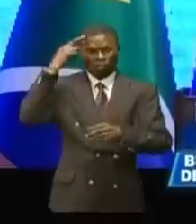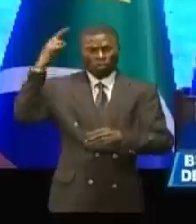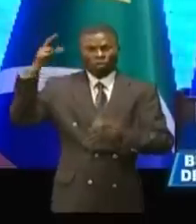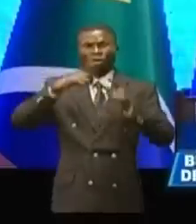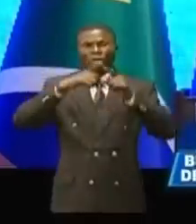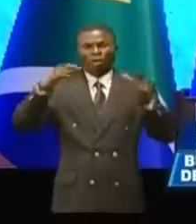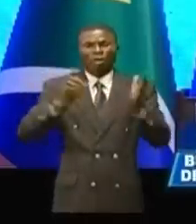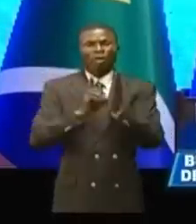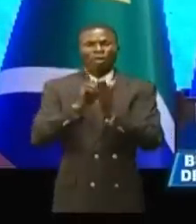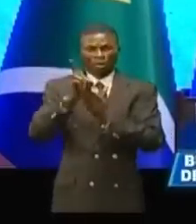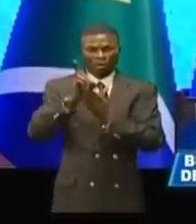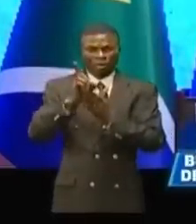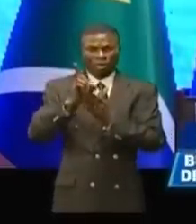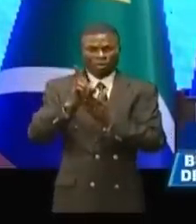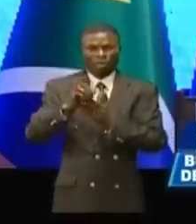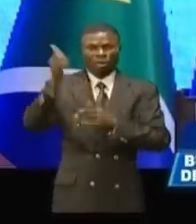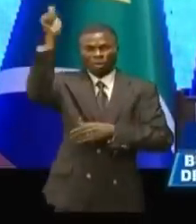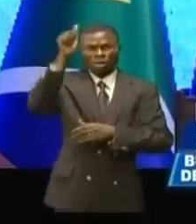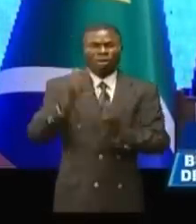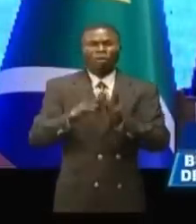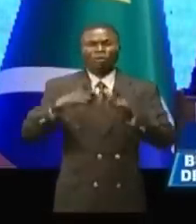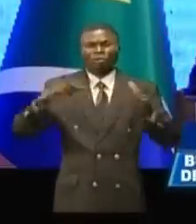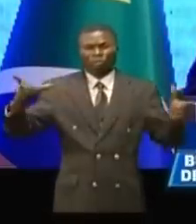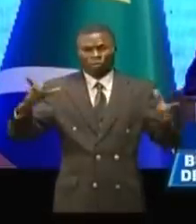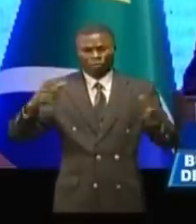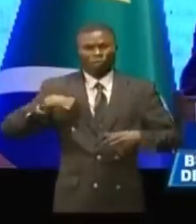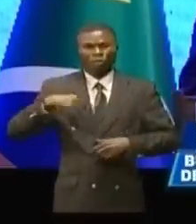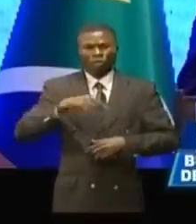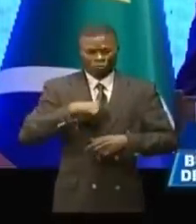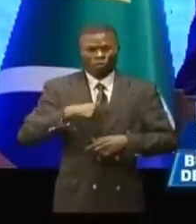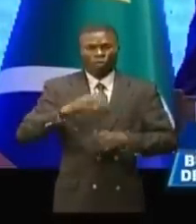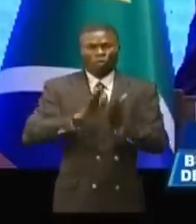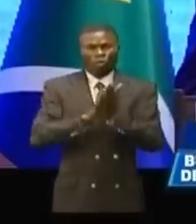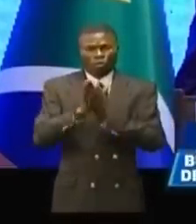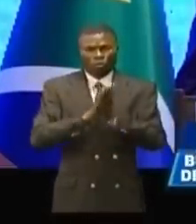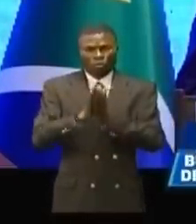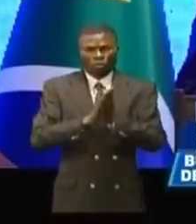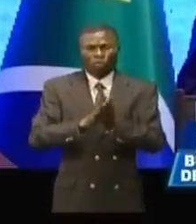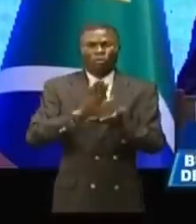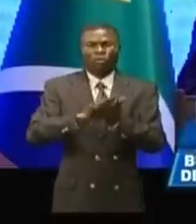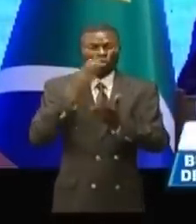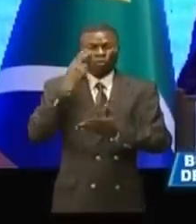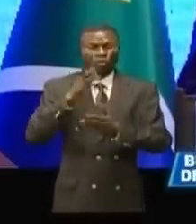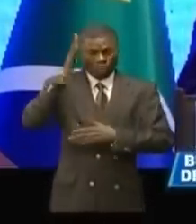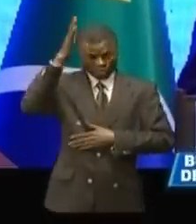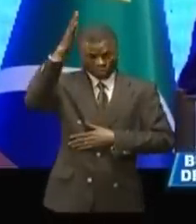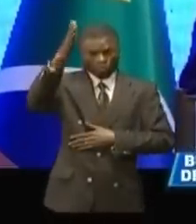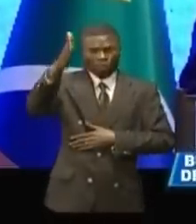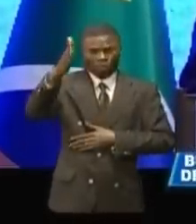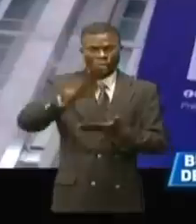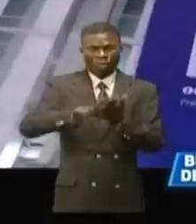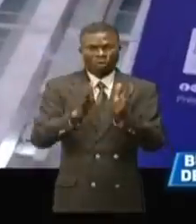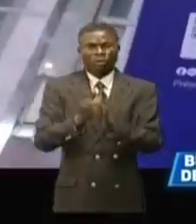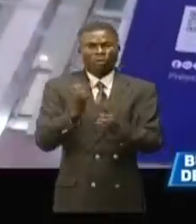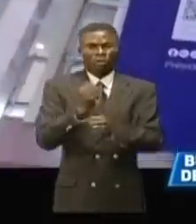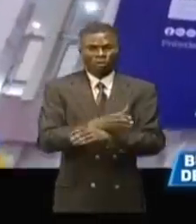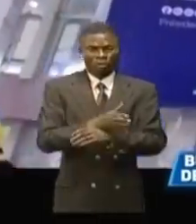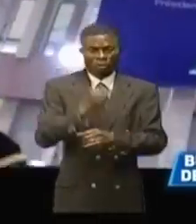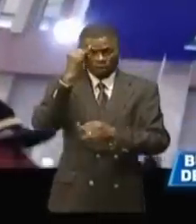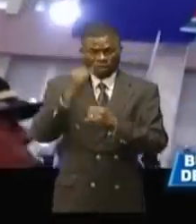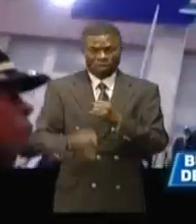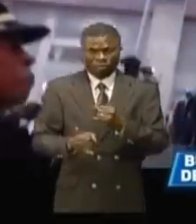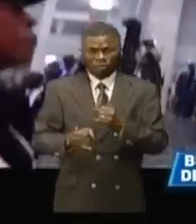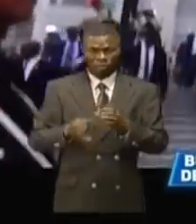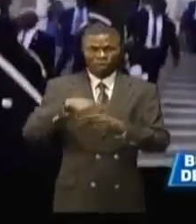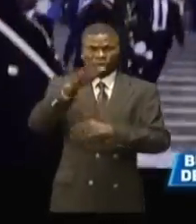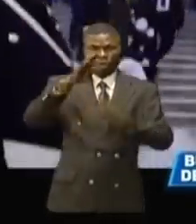de développement panafricain que nous nourrissons et que nous souhaitons voir se matérialiser. Au sortir du palais du